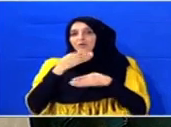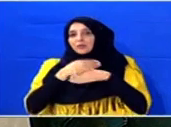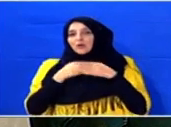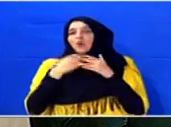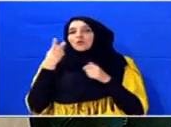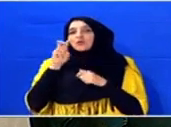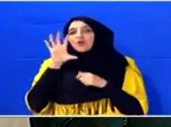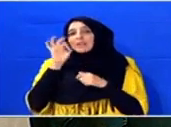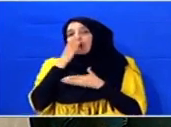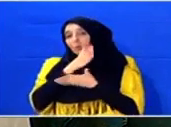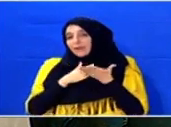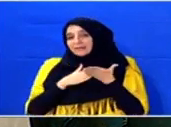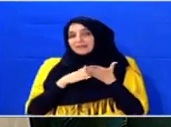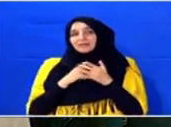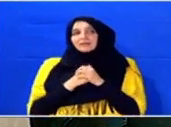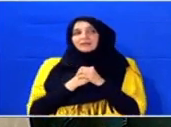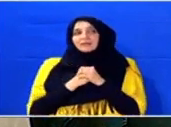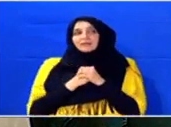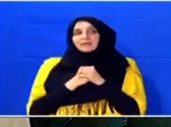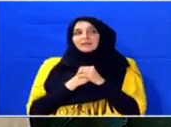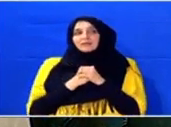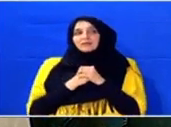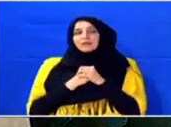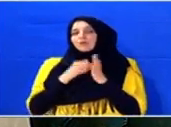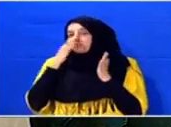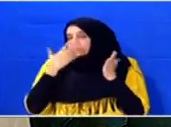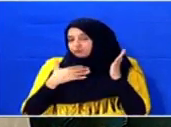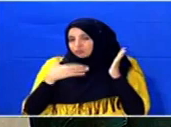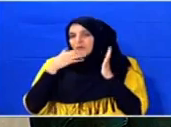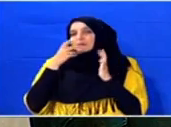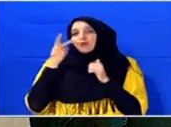متر مربع الى اخره